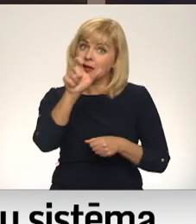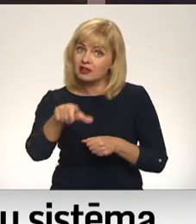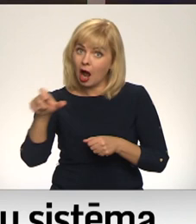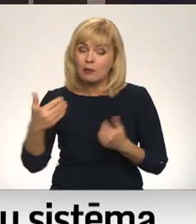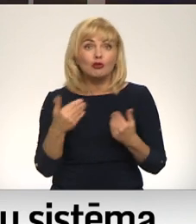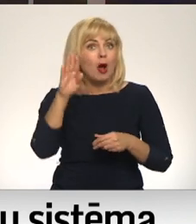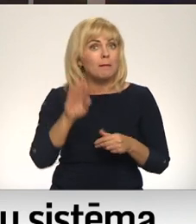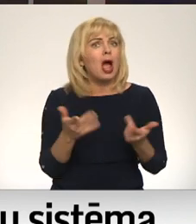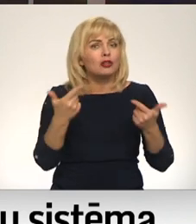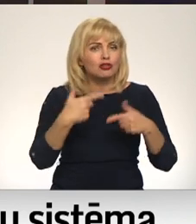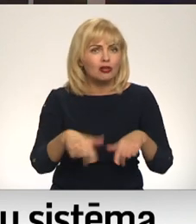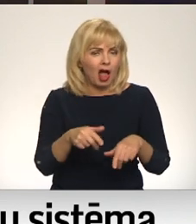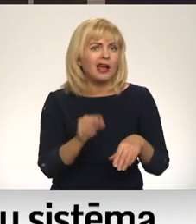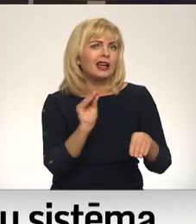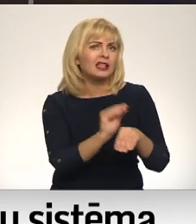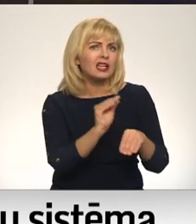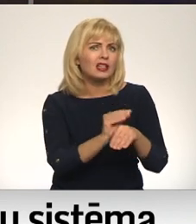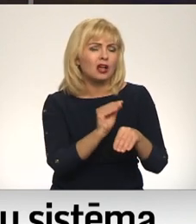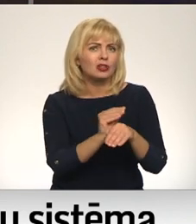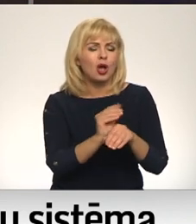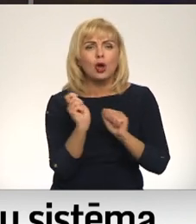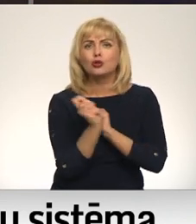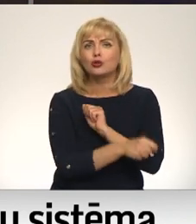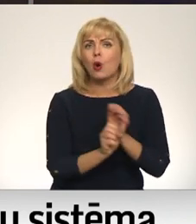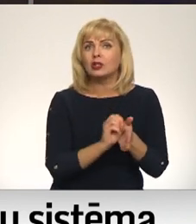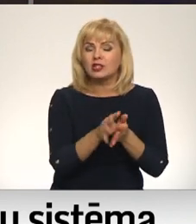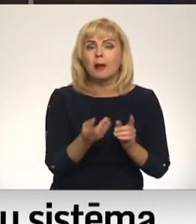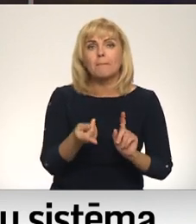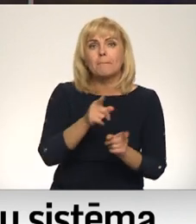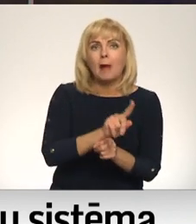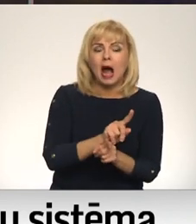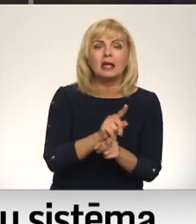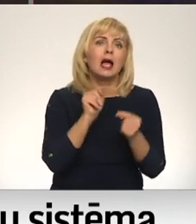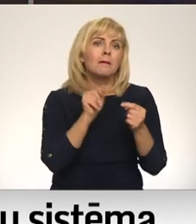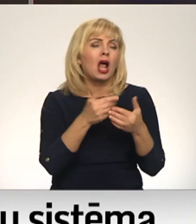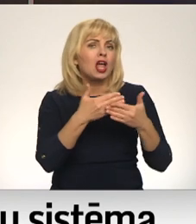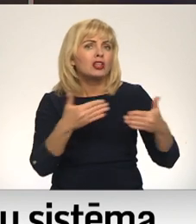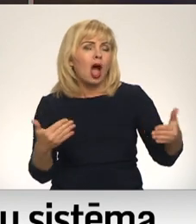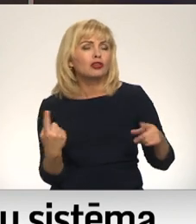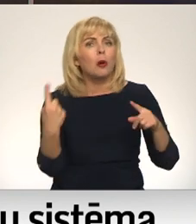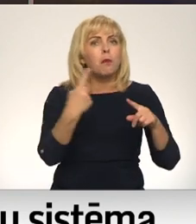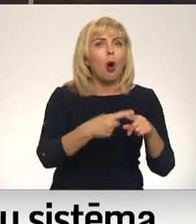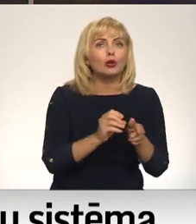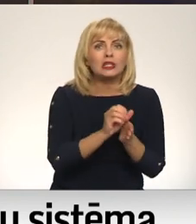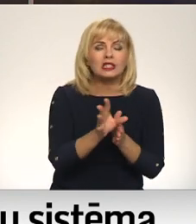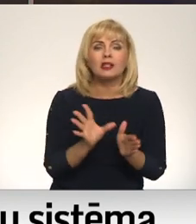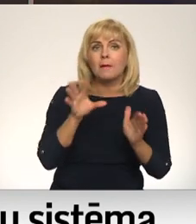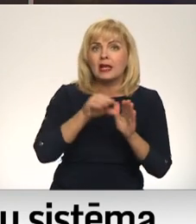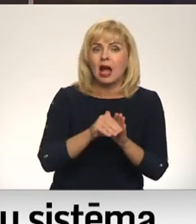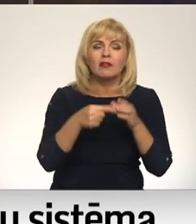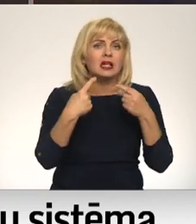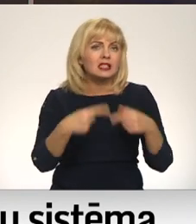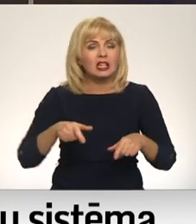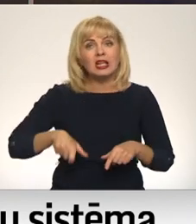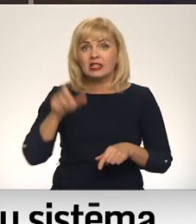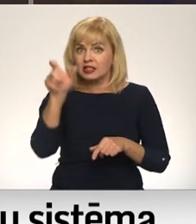Šo mēnešu laikā skarbi kritizētā sodu sistēma mainīta pret dažādu bonusu sistēmu un ieviesti vēl citi